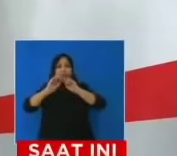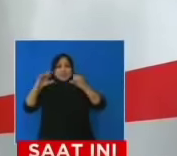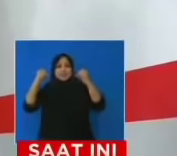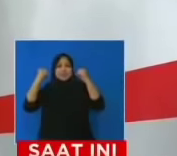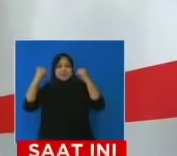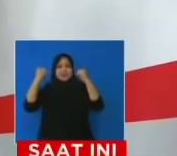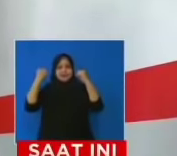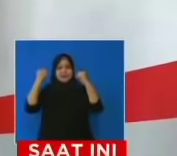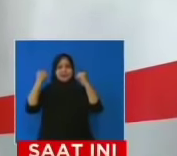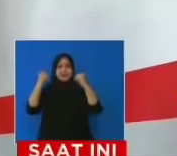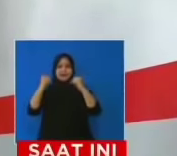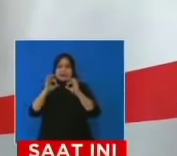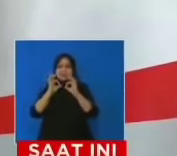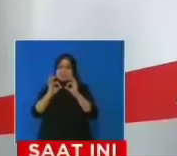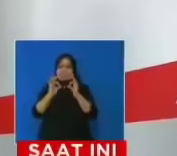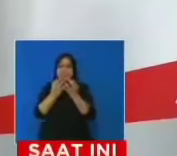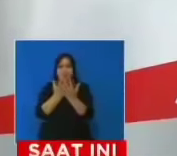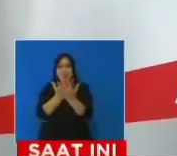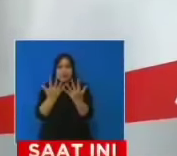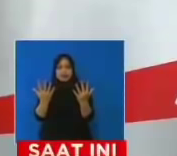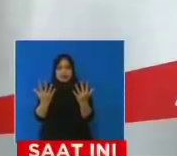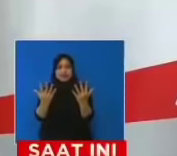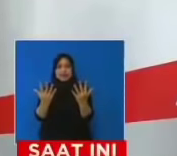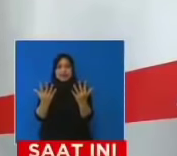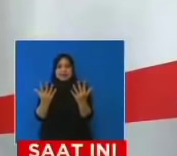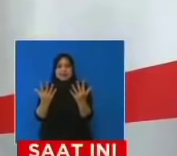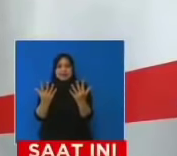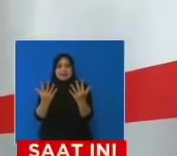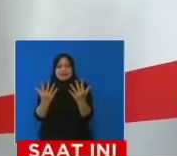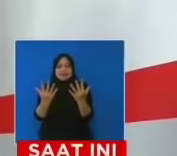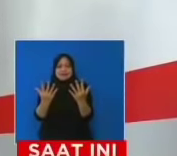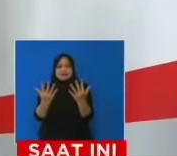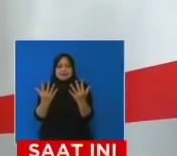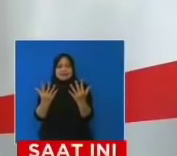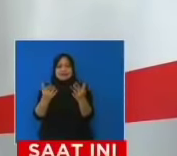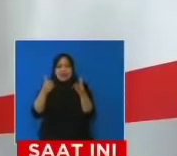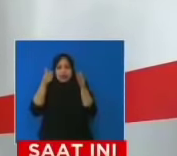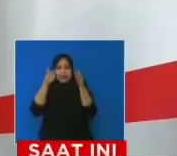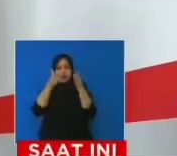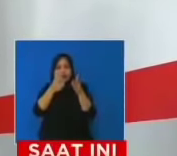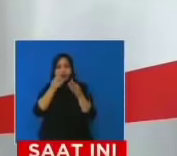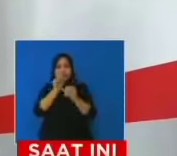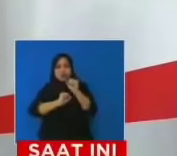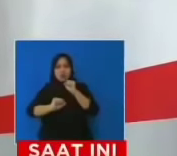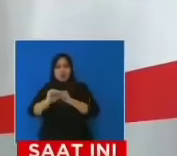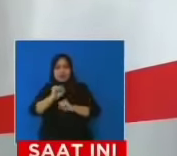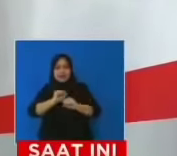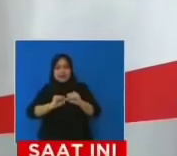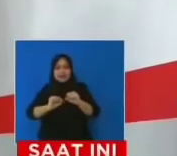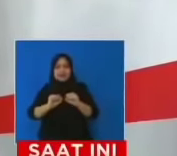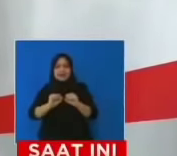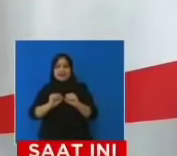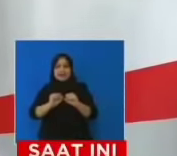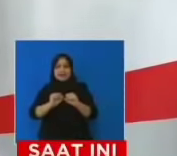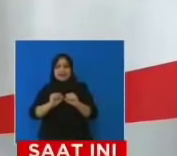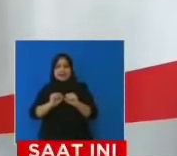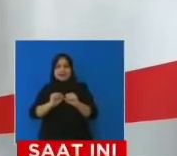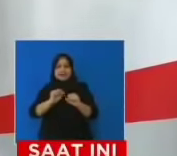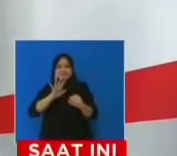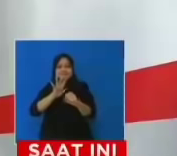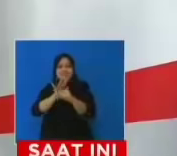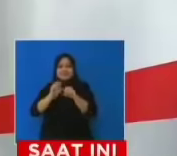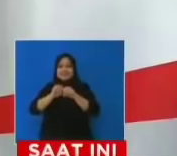kesehatan kepada seluruh masyarakat tidak hanya terfokus kepada kegiatan pemberantasan dan